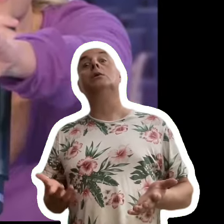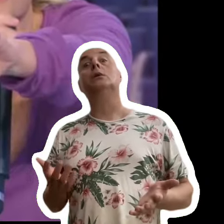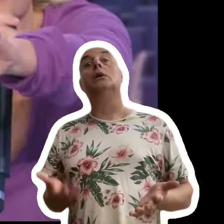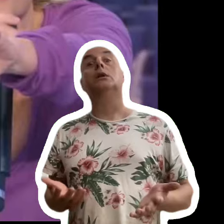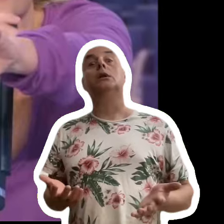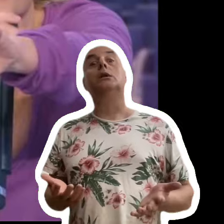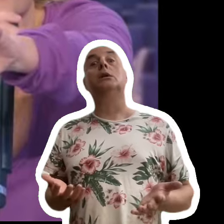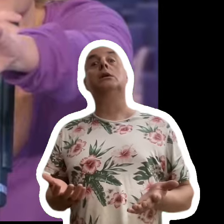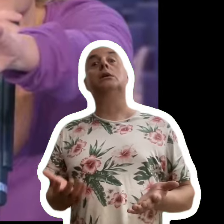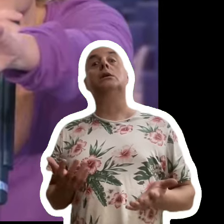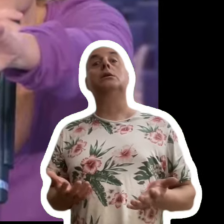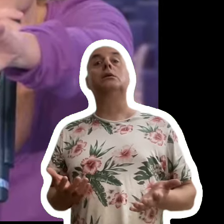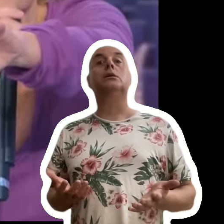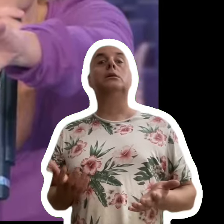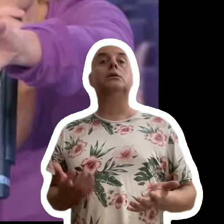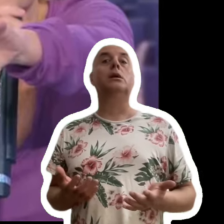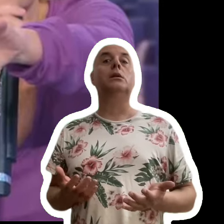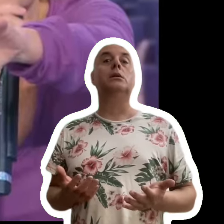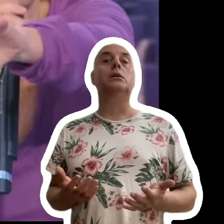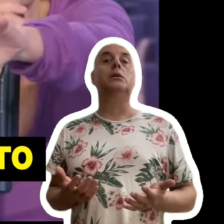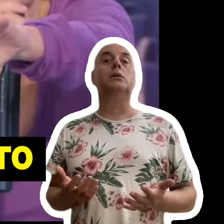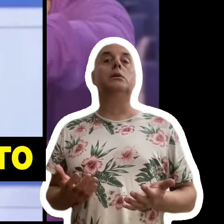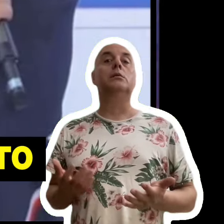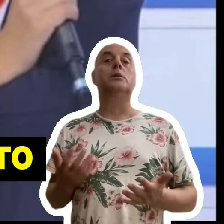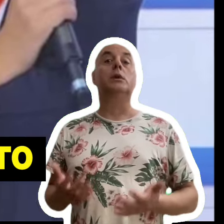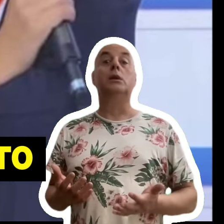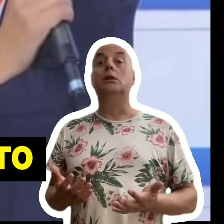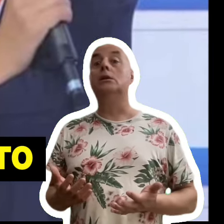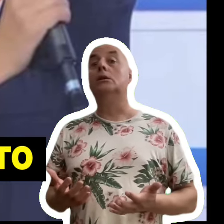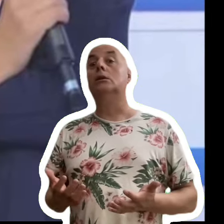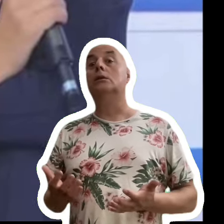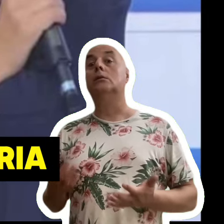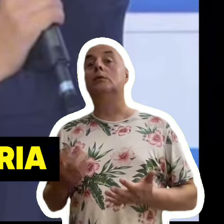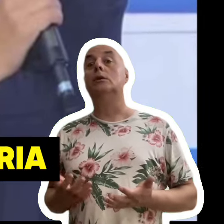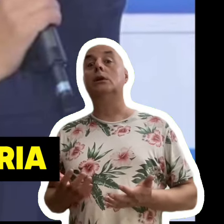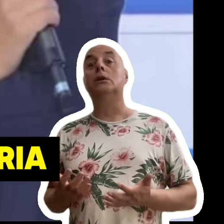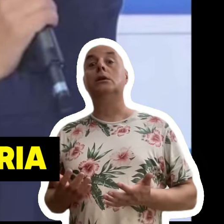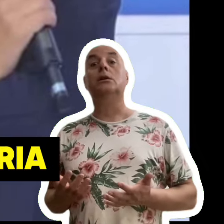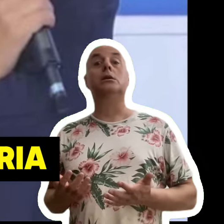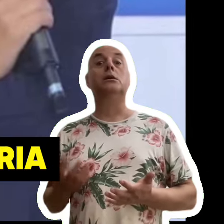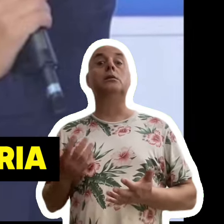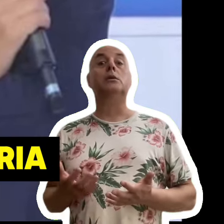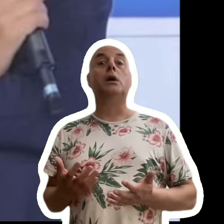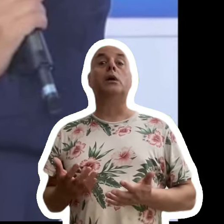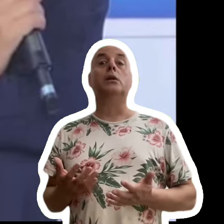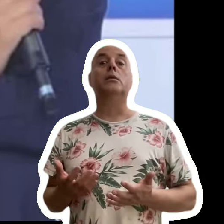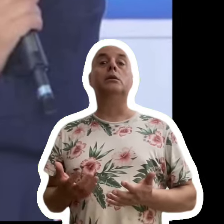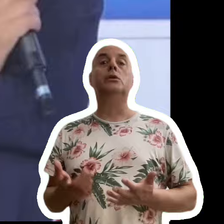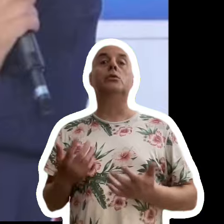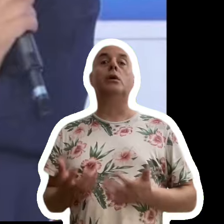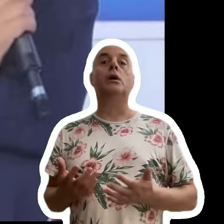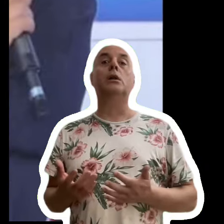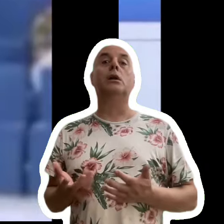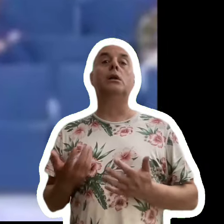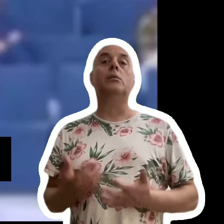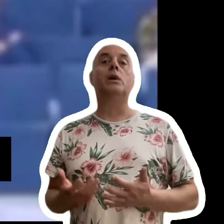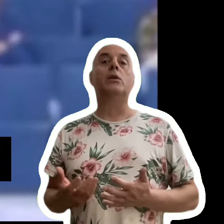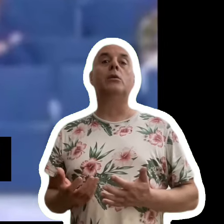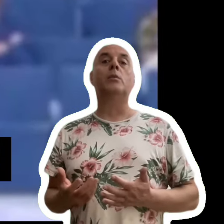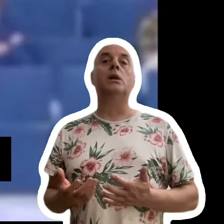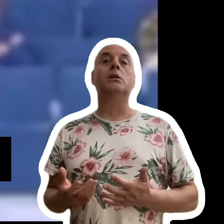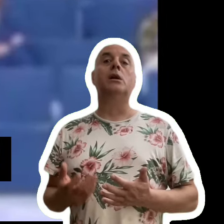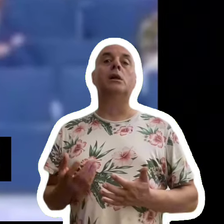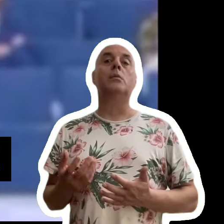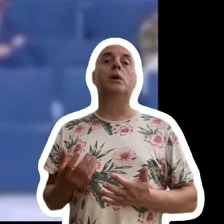alle prese con Giorgio Manetti il primo vero grande amore conosciuto nella trasmissione di Maria De Filippi i due hanno